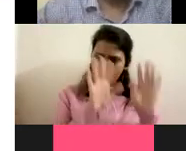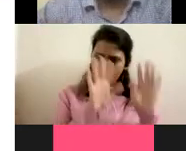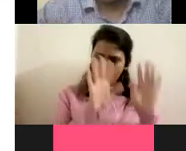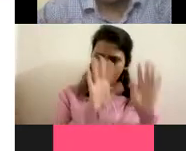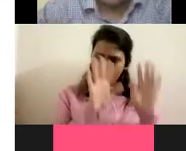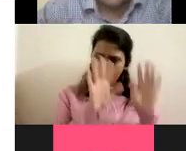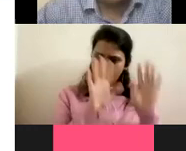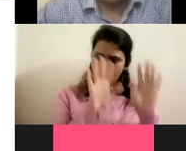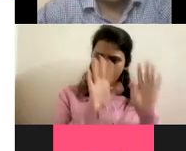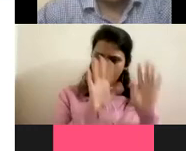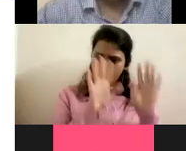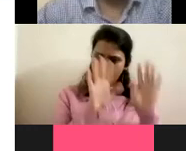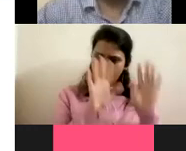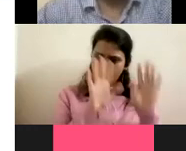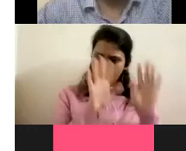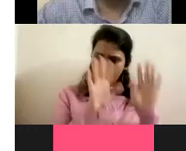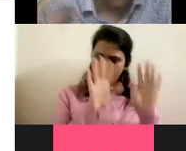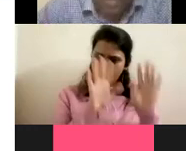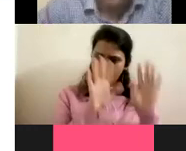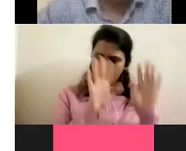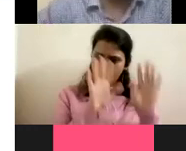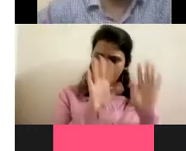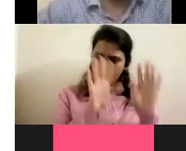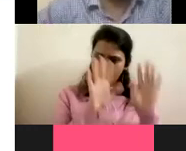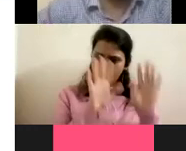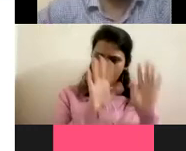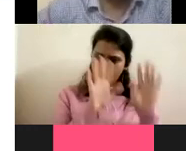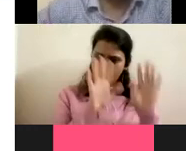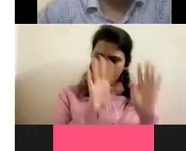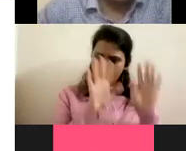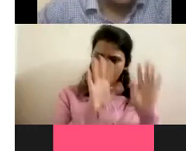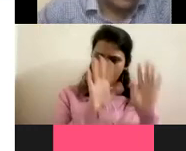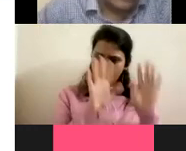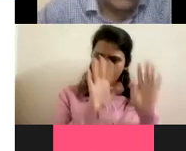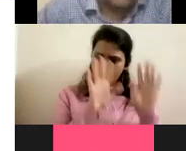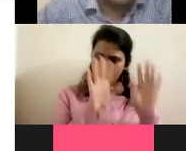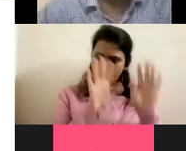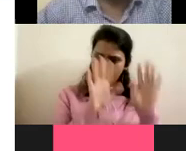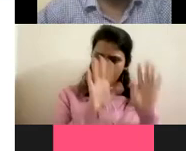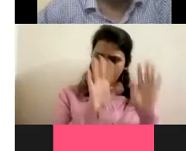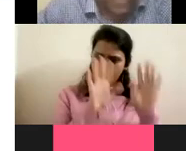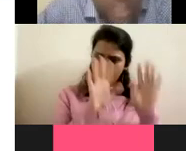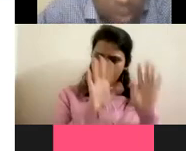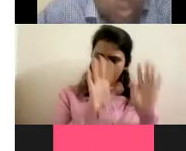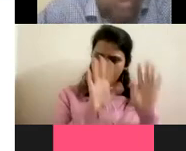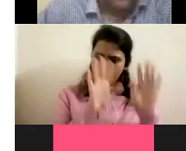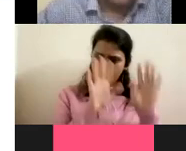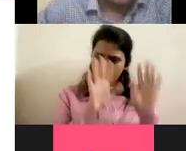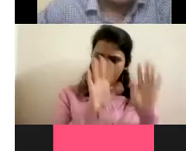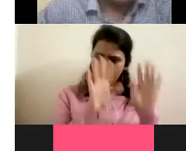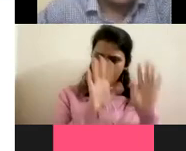इसमें पार्ट्स में डाला है, एक है रिक्रूटमेंट में जो इंक्लूसिव प्रैक्टिसेस है, दूसरा इंफ्रास्ट्रक्चर और प्रोसेसेस